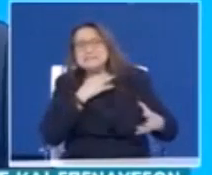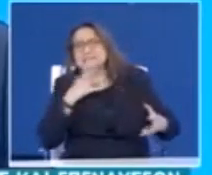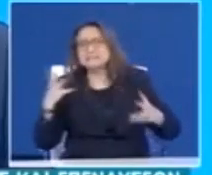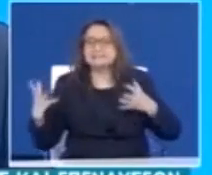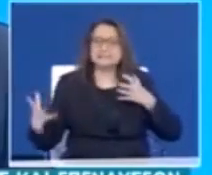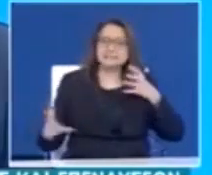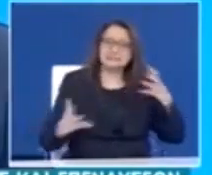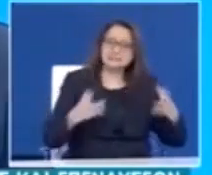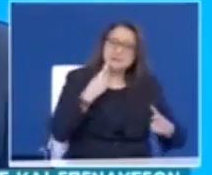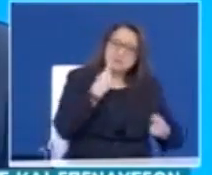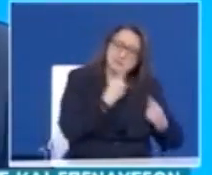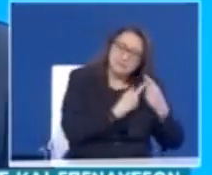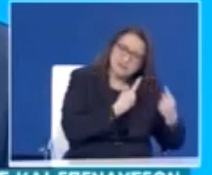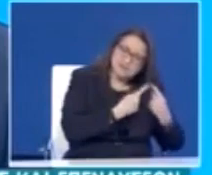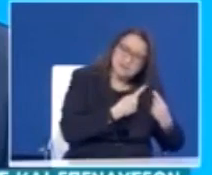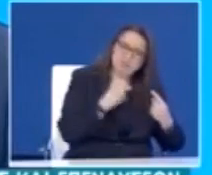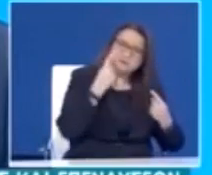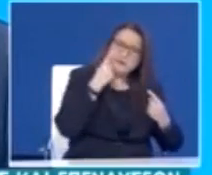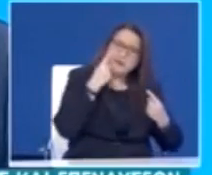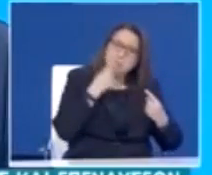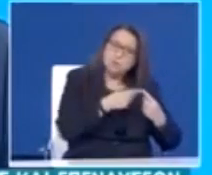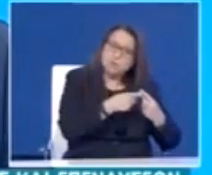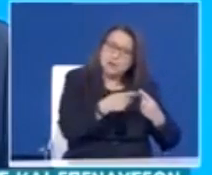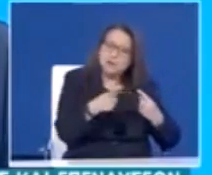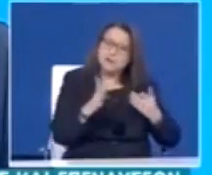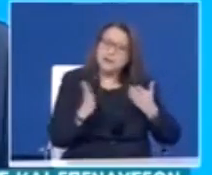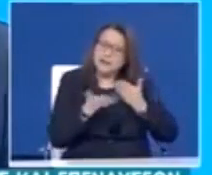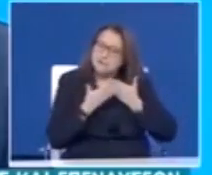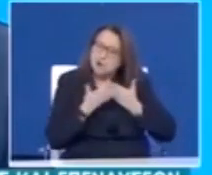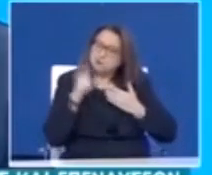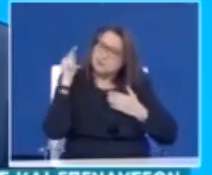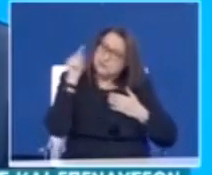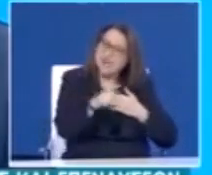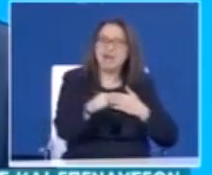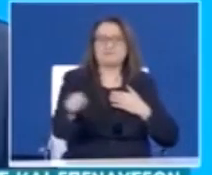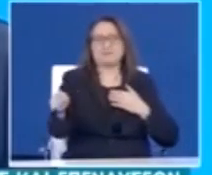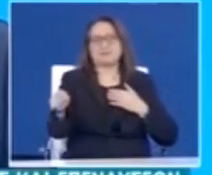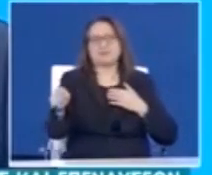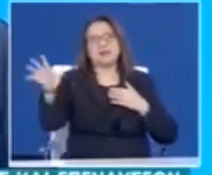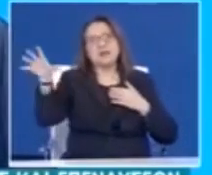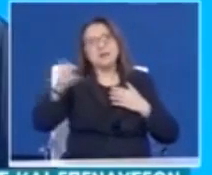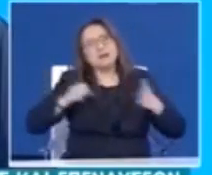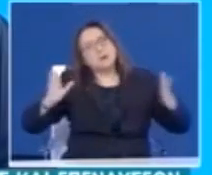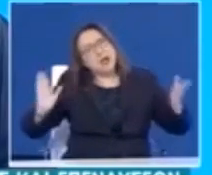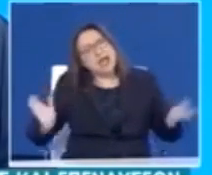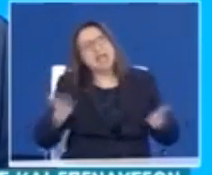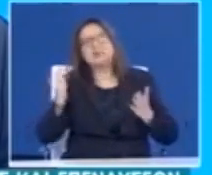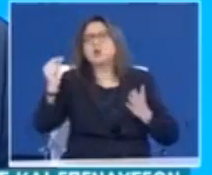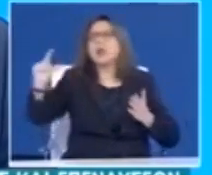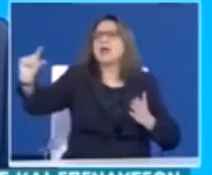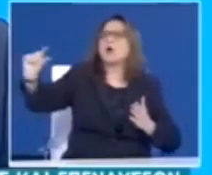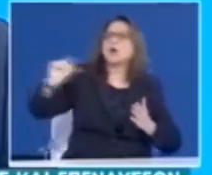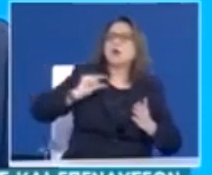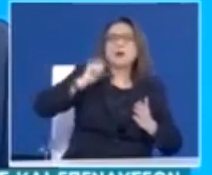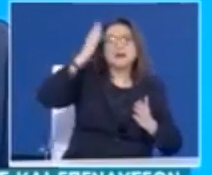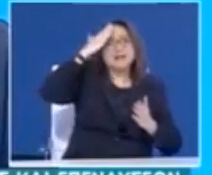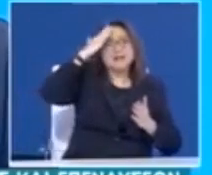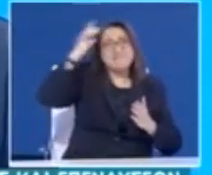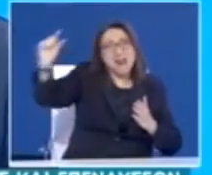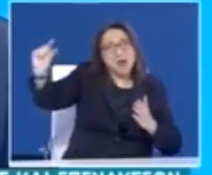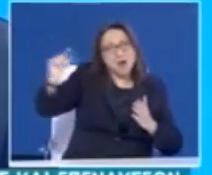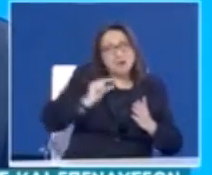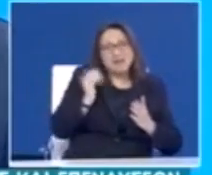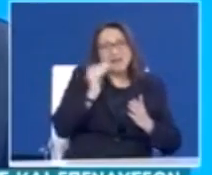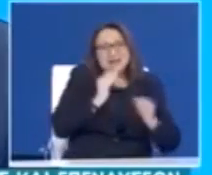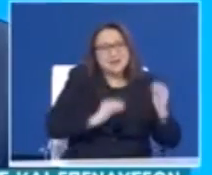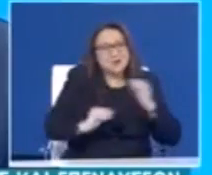τις περισσότερο οικονομικά υγιείς να αποκτήσουν πρόσβαση έστω σε ένα πρώτο κεφάλαιο κίνησης με ευέλικτο και γρήγορο τρόπο.